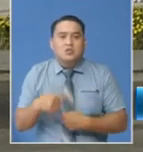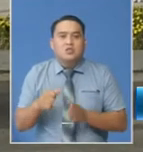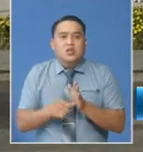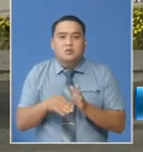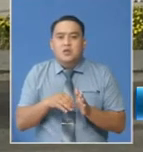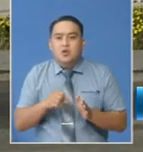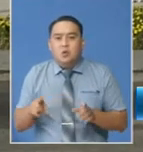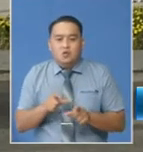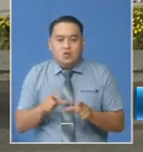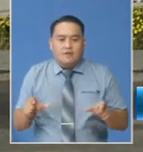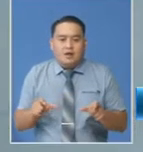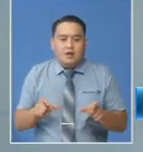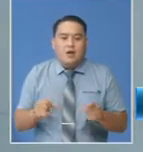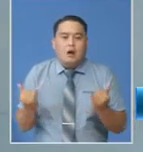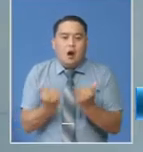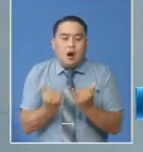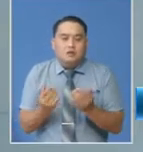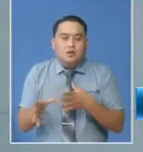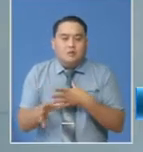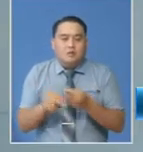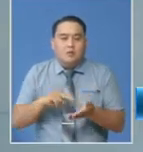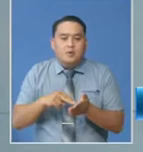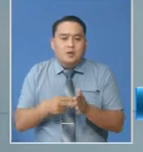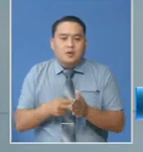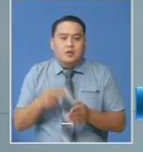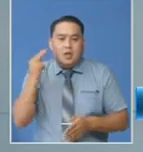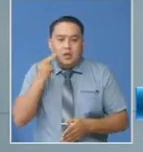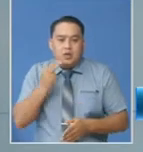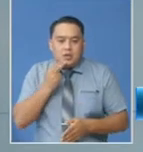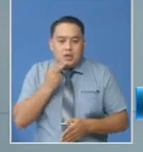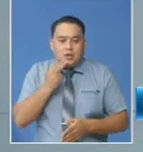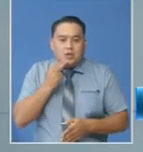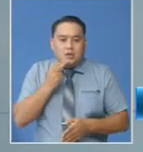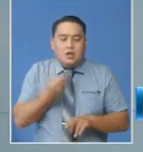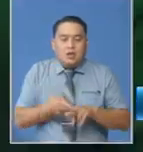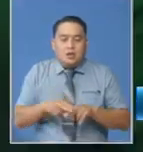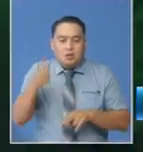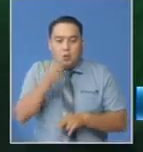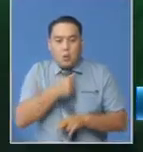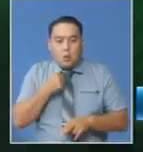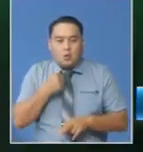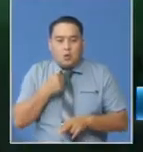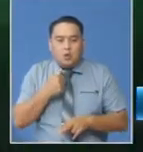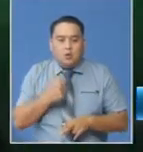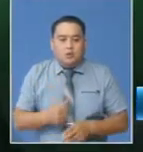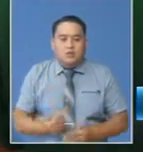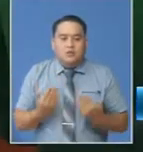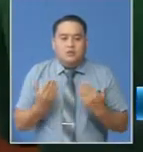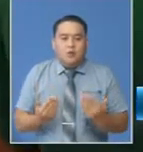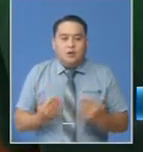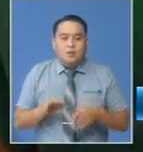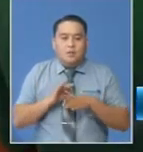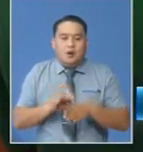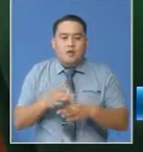человек. Поделились гостями и совместными планами с Китайской Народной Республикой на текущий год. Кроме этого, сейчас вот мы с ними совместно